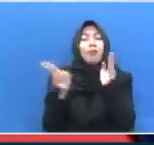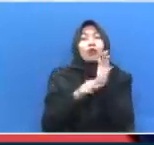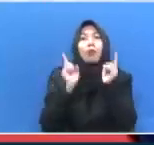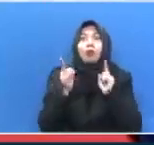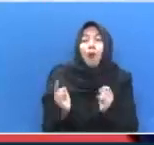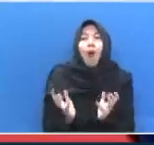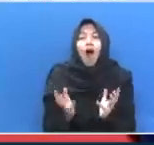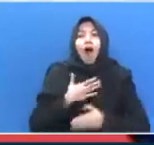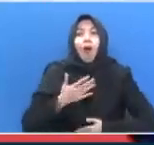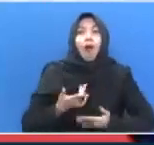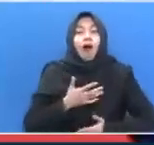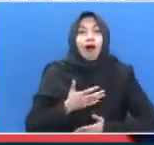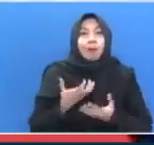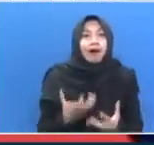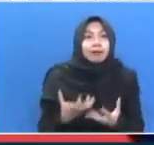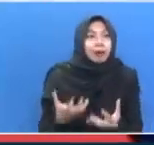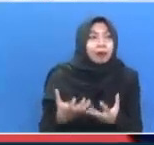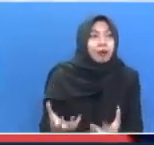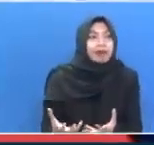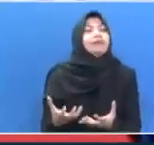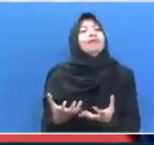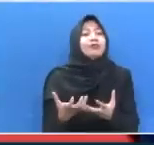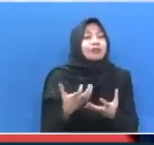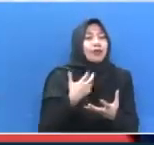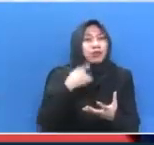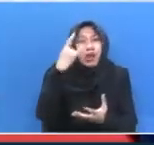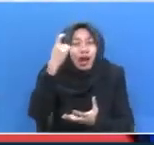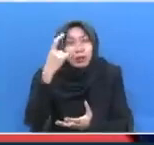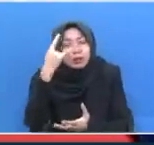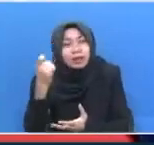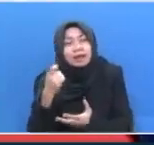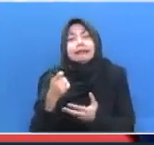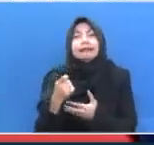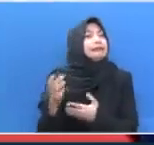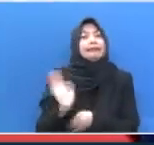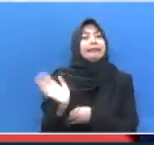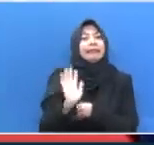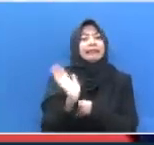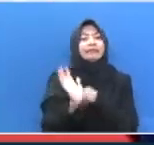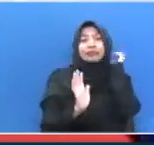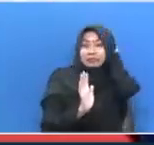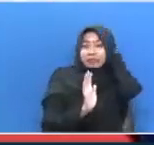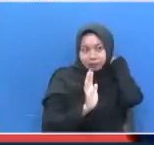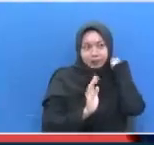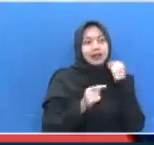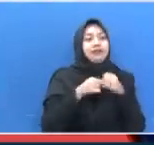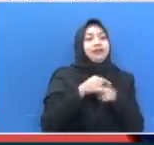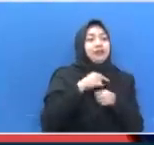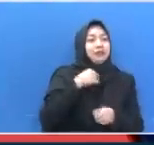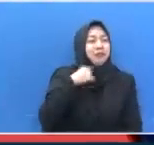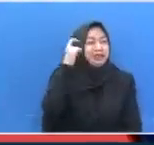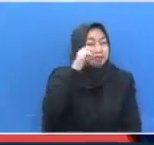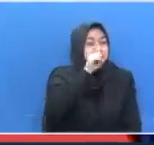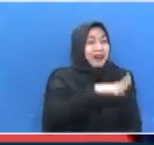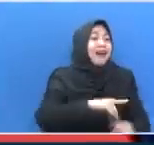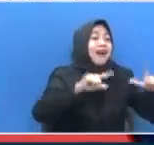seperti melihat agama dan kitab suci ya hitam putih jadi sekalipun apapun yang dikatakan ya itulah harus dijalankan kalau besok anda